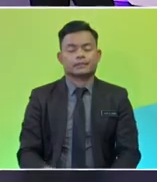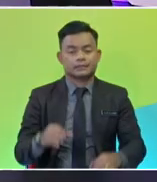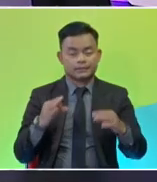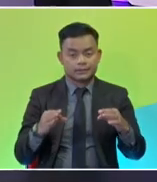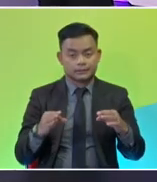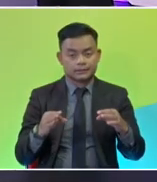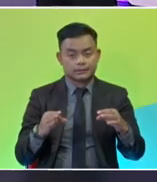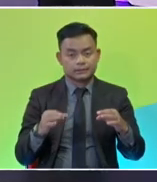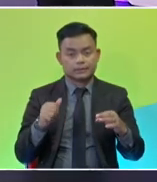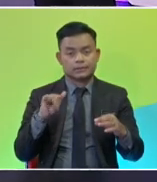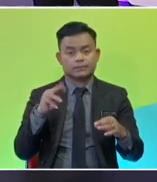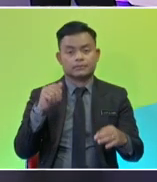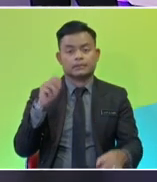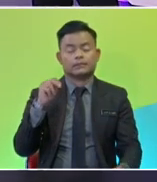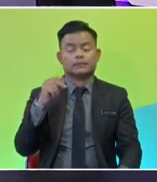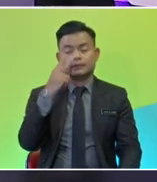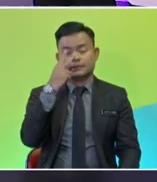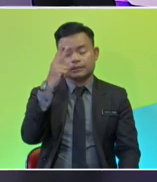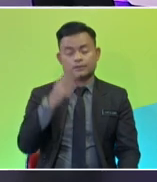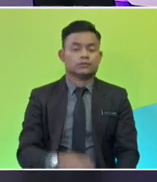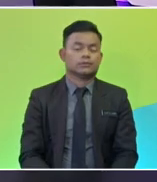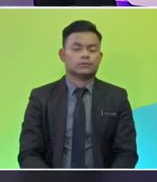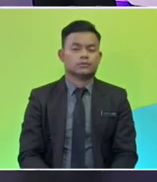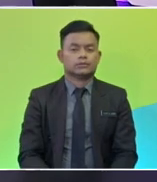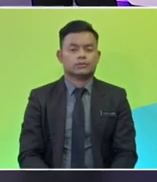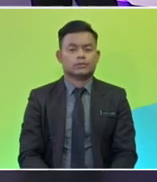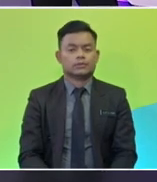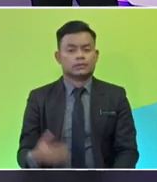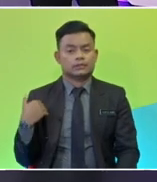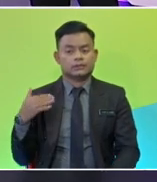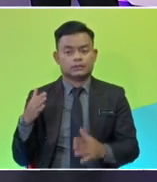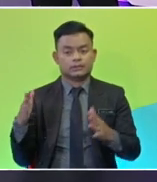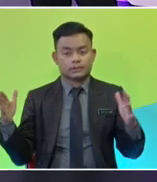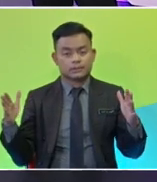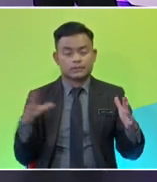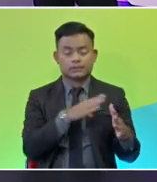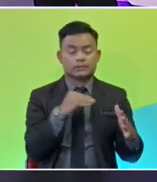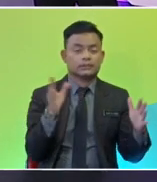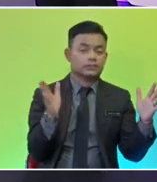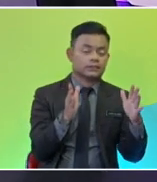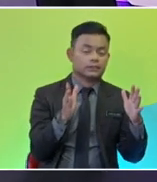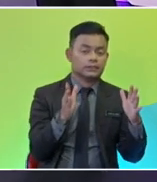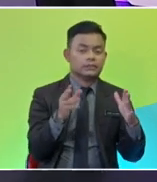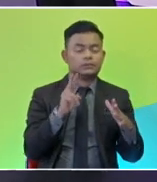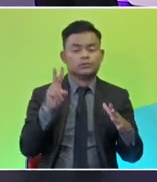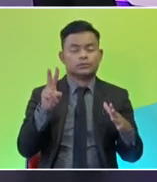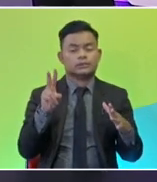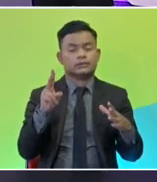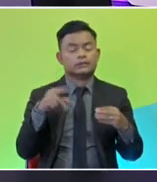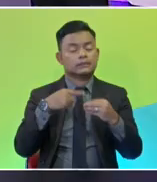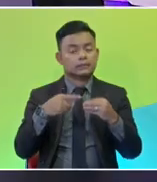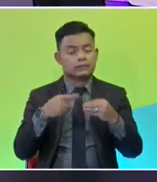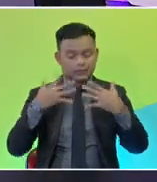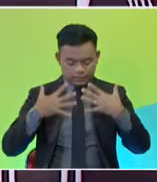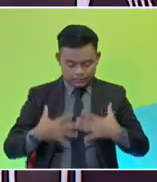yang kecil Oke jadi kedua-duanya akan kita berkaitan dengan rangka dan juga oke baik jadi